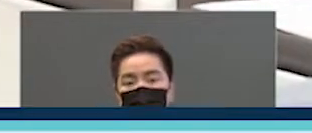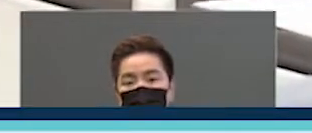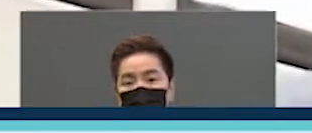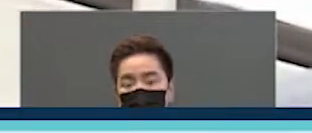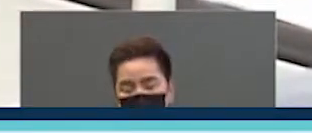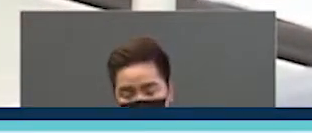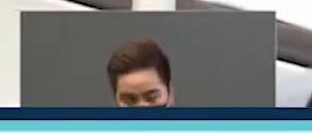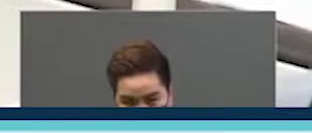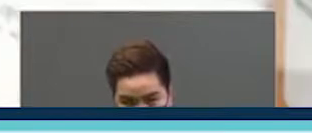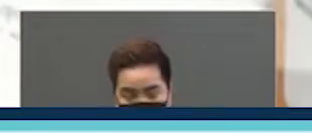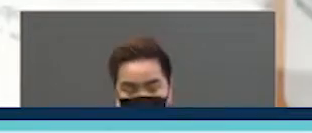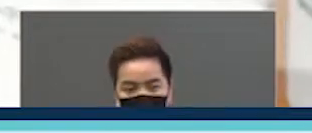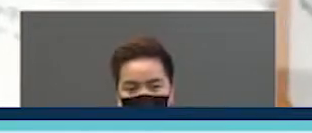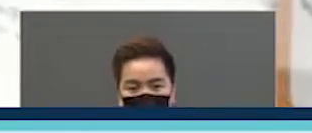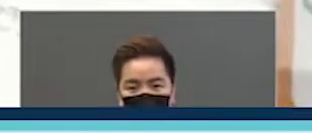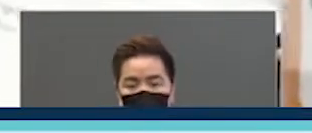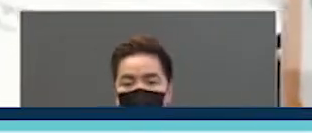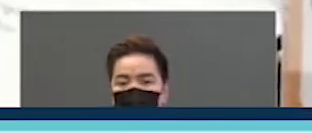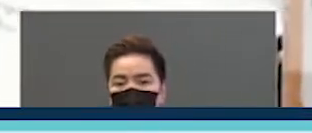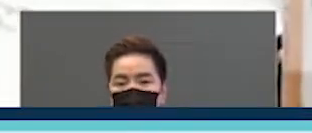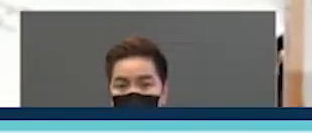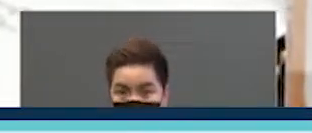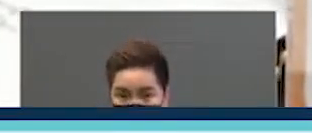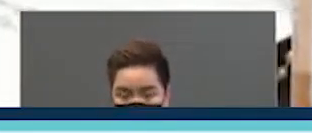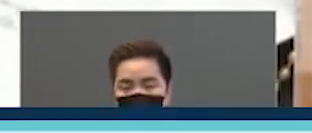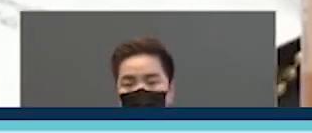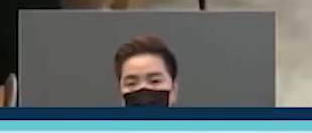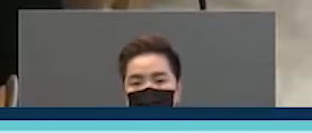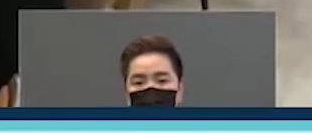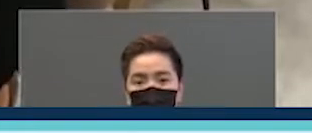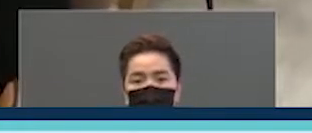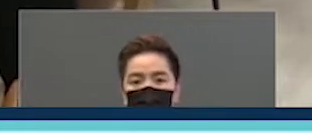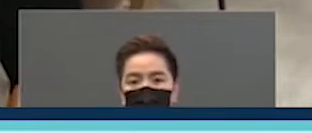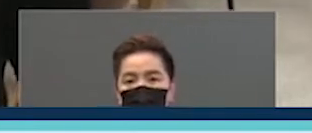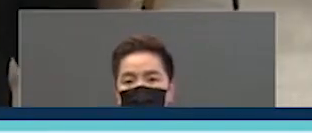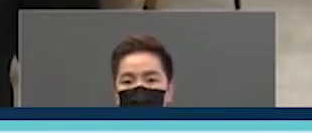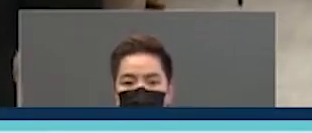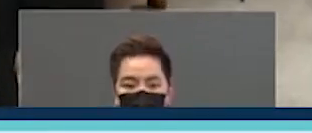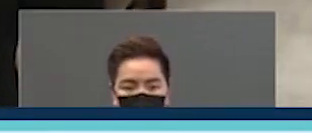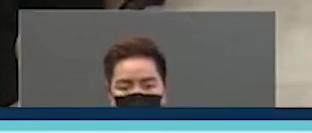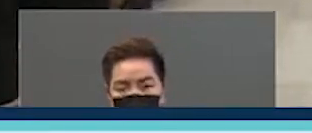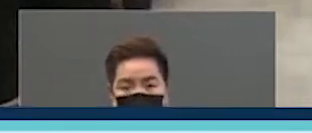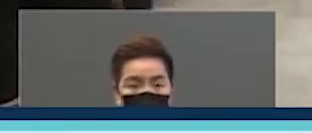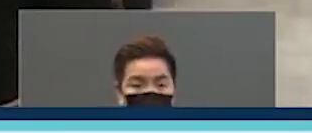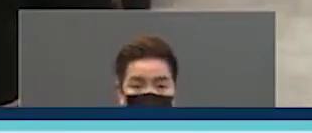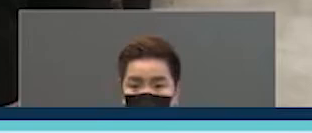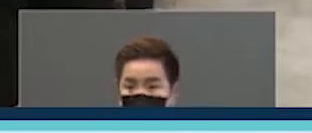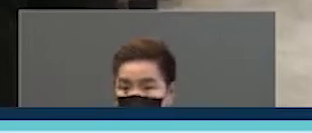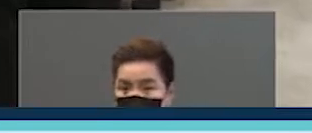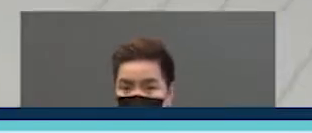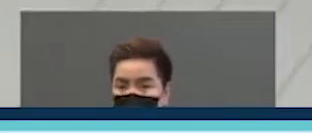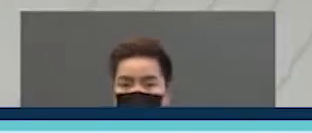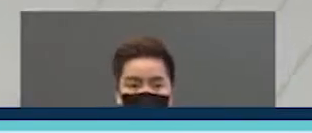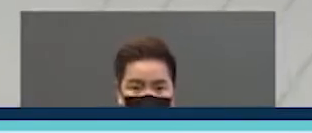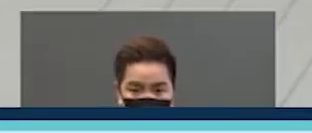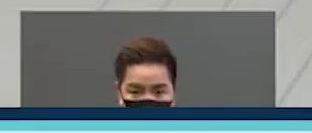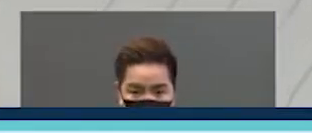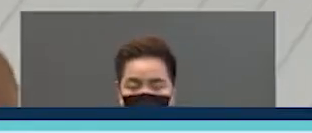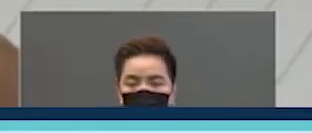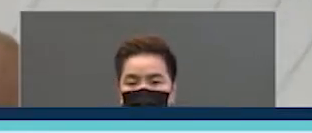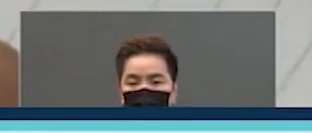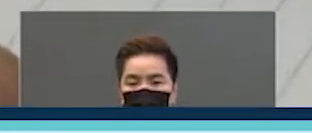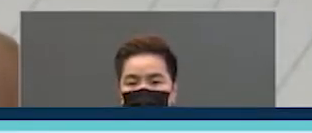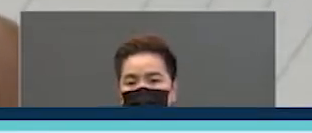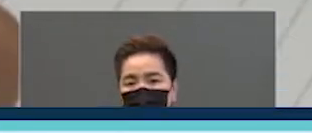ในการหาคือที่อยู่บ้านได้เพิ่มมากขึ้นโดยสามารถผ่อนชำระค่างวดได้นานและดอกเบี้ยถูกกว่าท้องตลาดตอบ